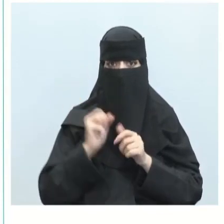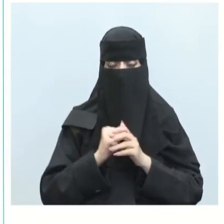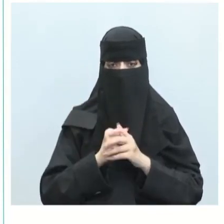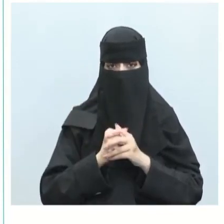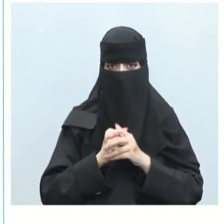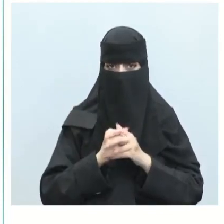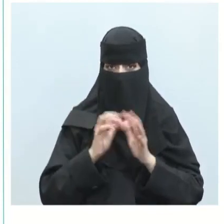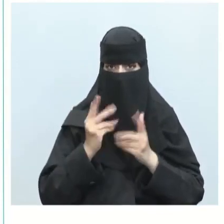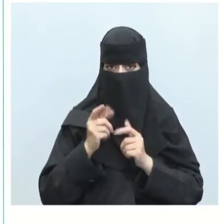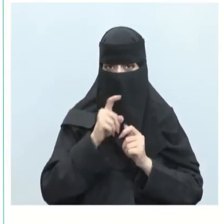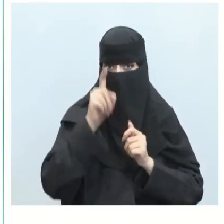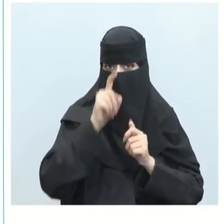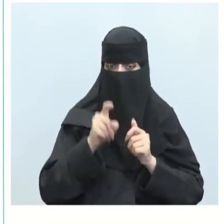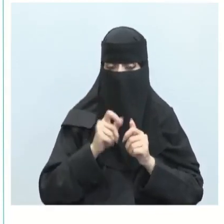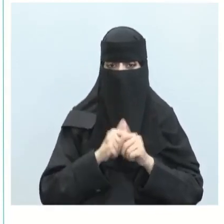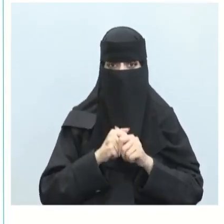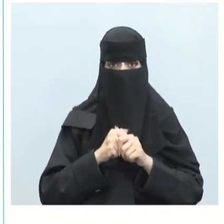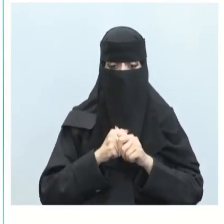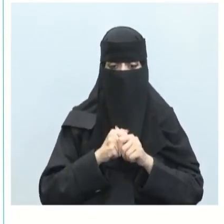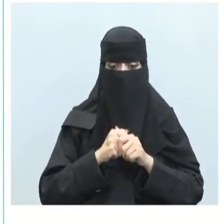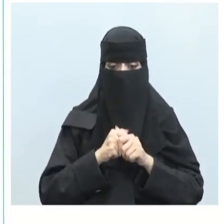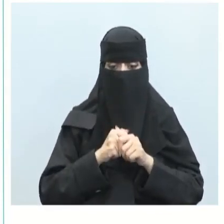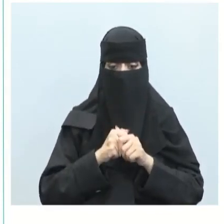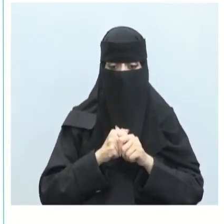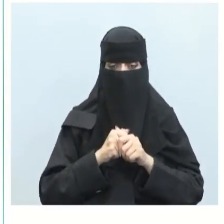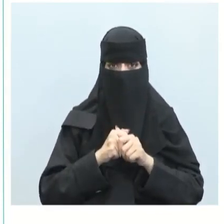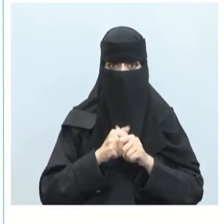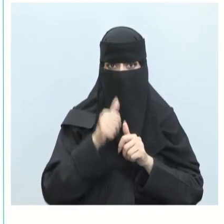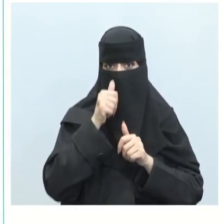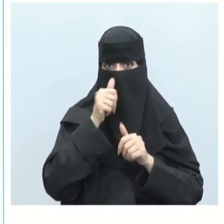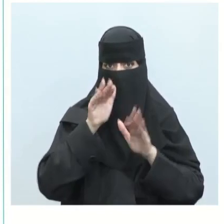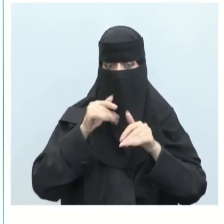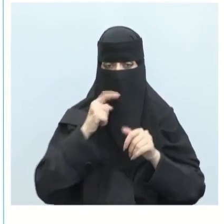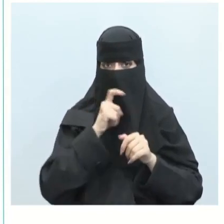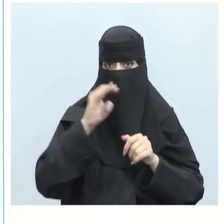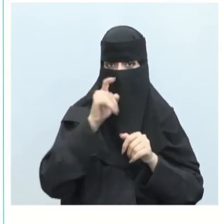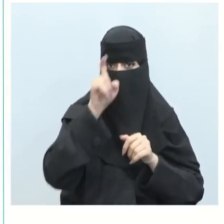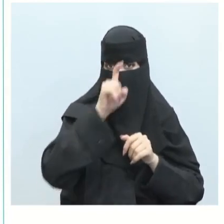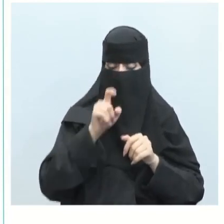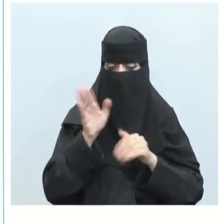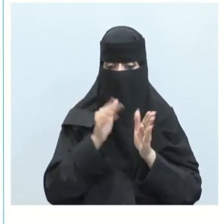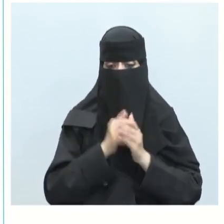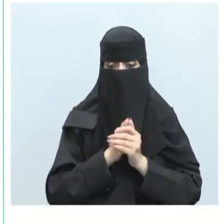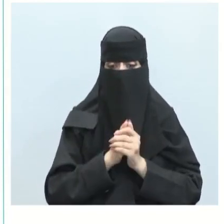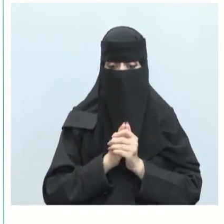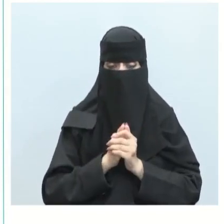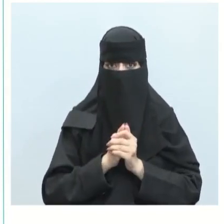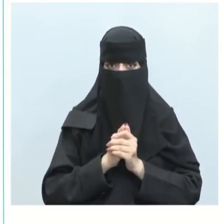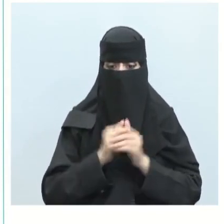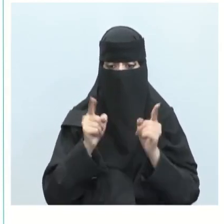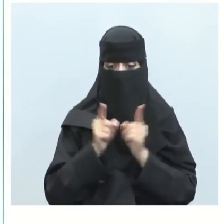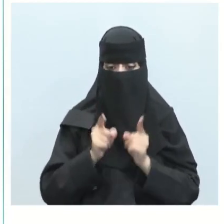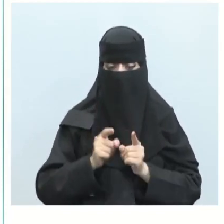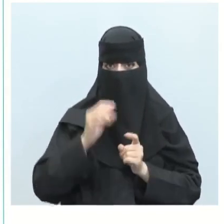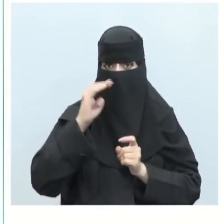الخاصه في بي ان نقوم بحل تمرينات للدرس الثاني امن الشبكات